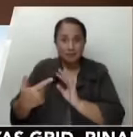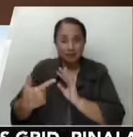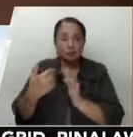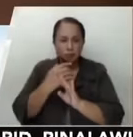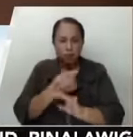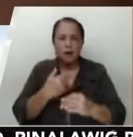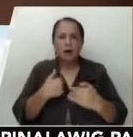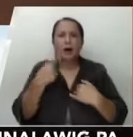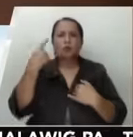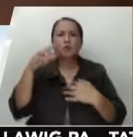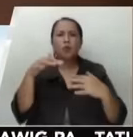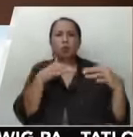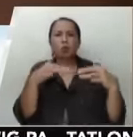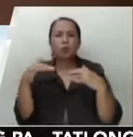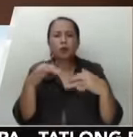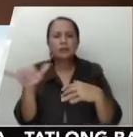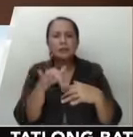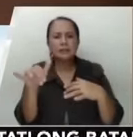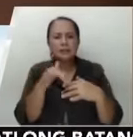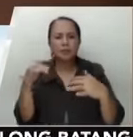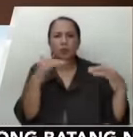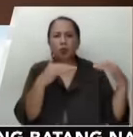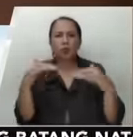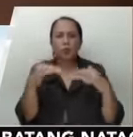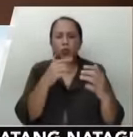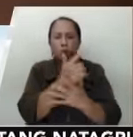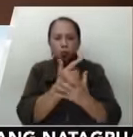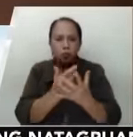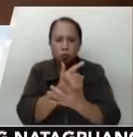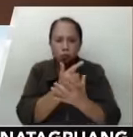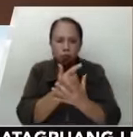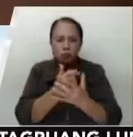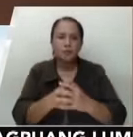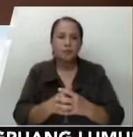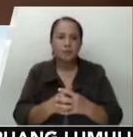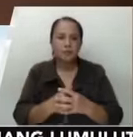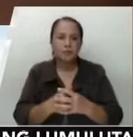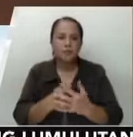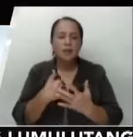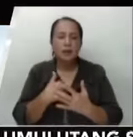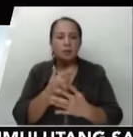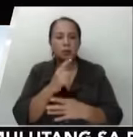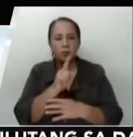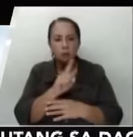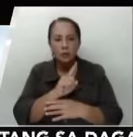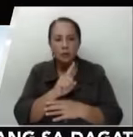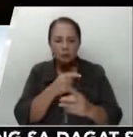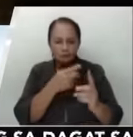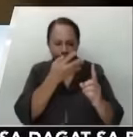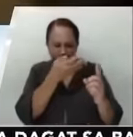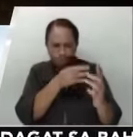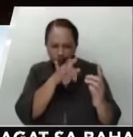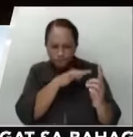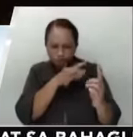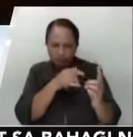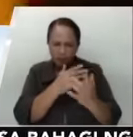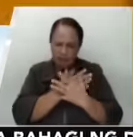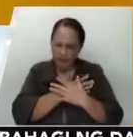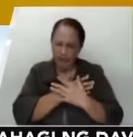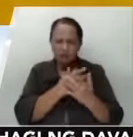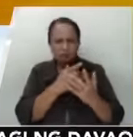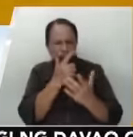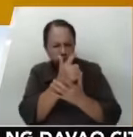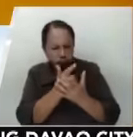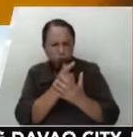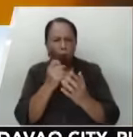na mga armas. Is he a gun lover at ano yung personality niya? Yeah, the right to have a competent and